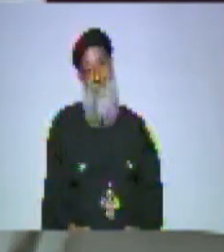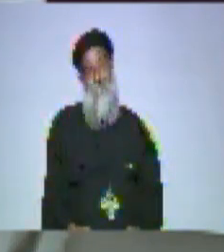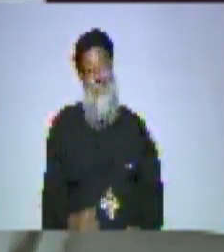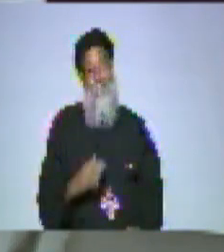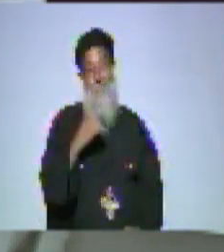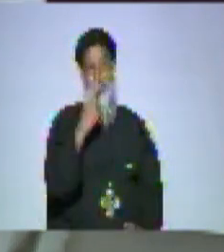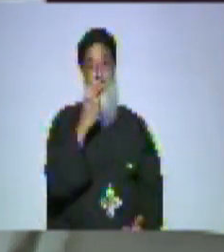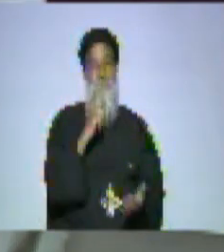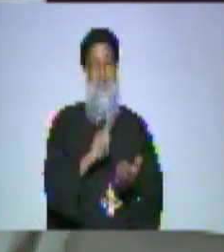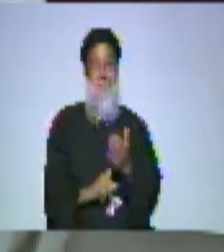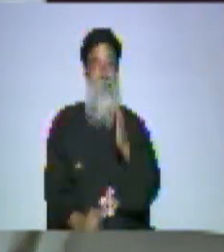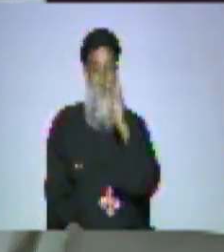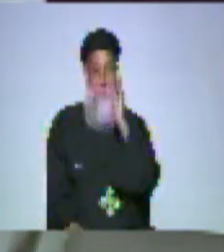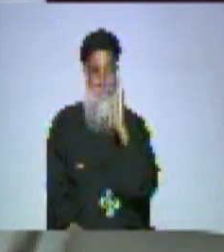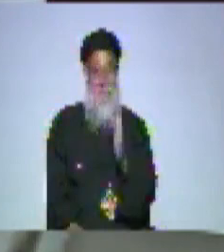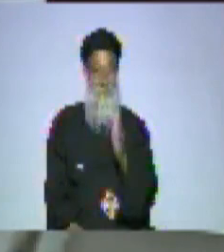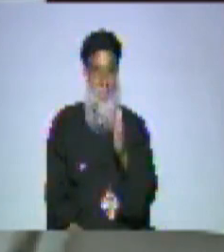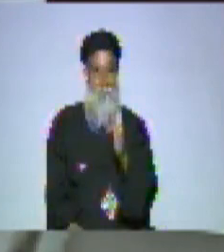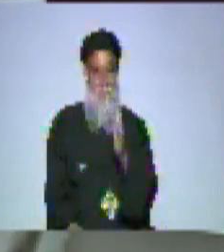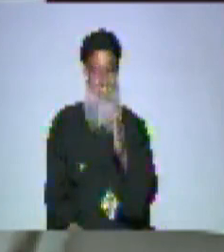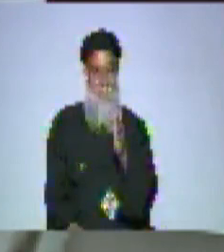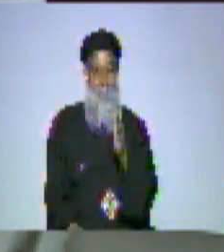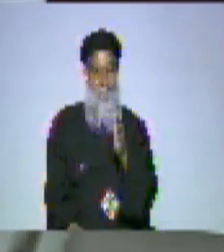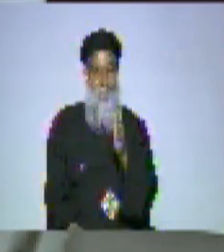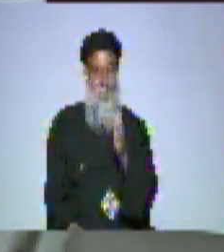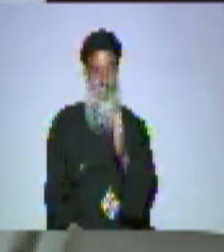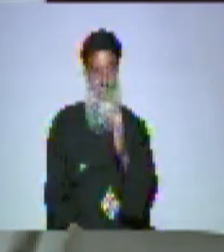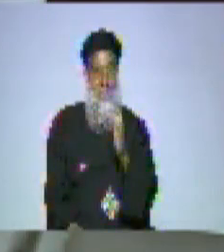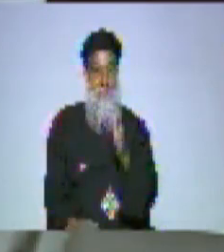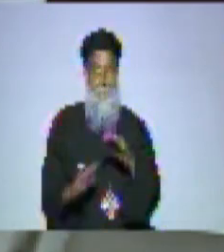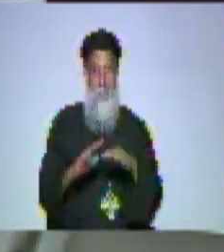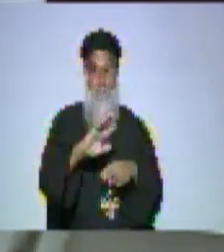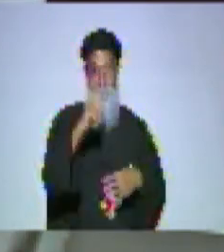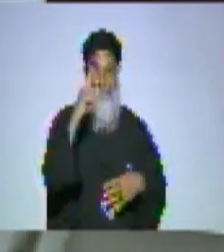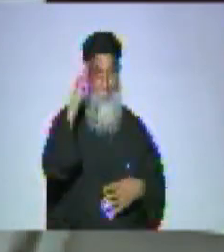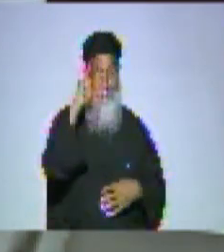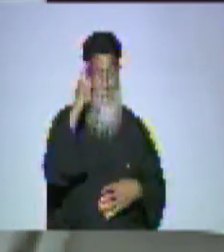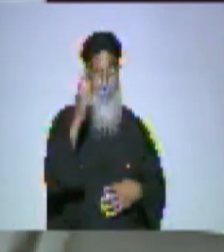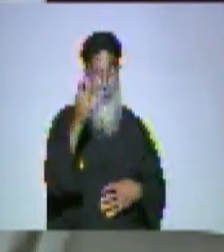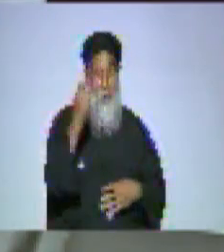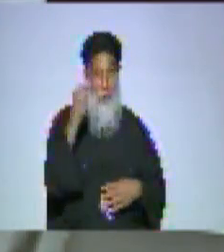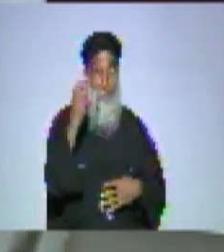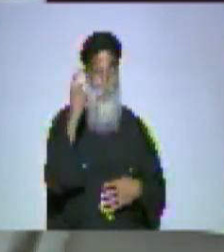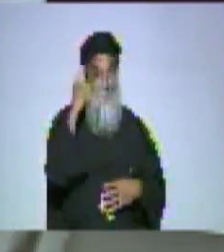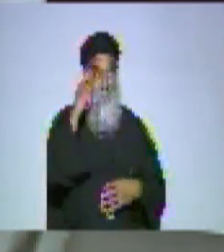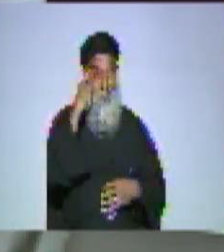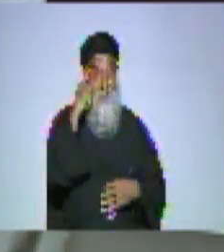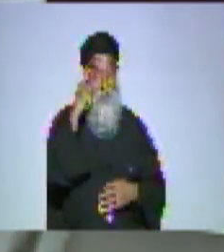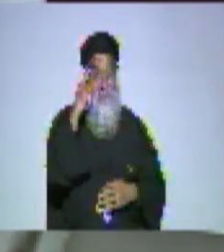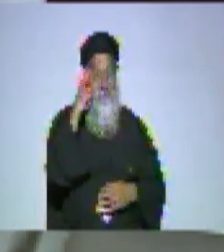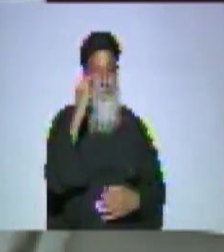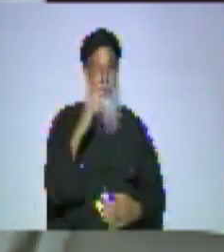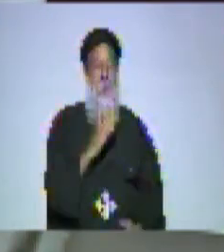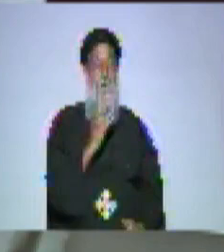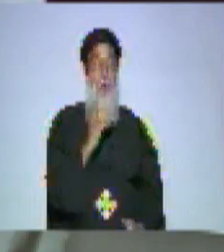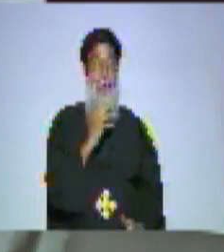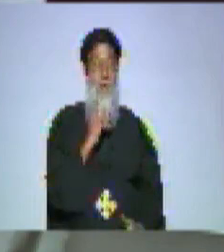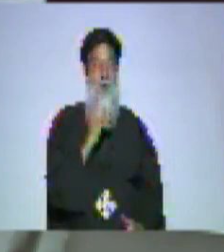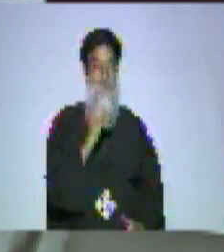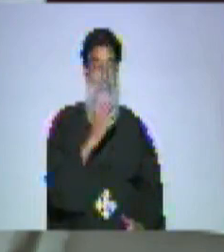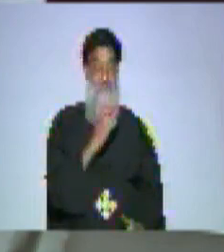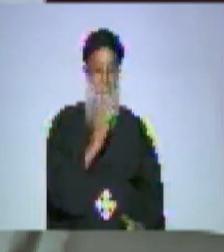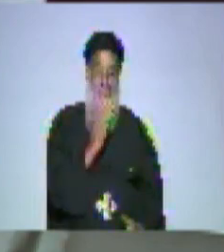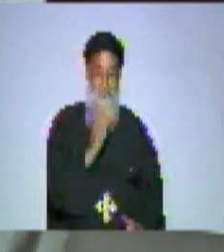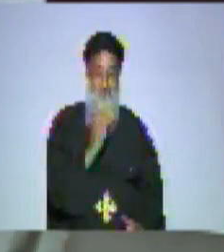هو في الحقيقه اكتر حاجه كانت تشد في البابا شنوده وبوته ده سنتر